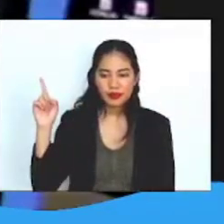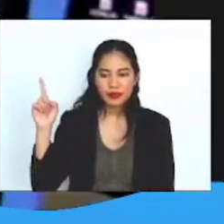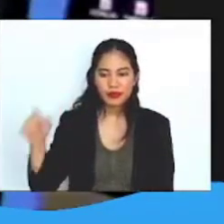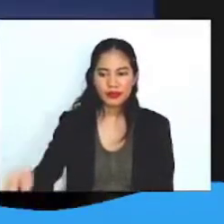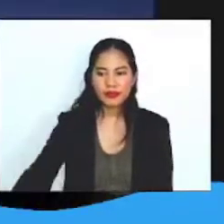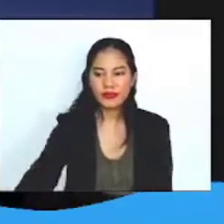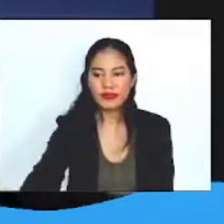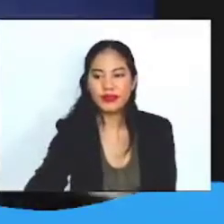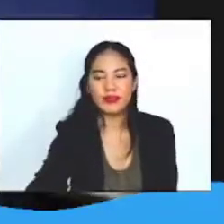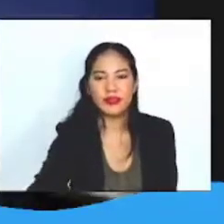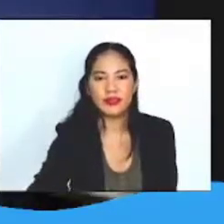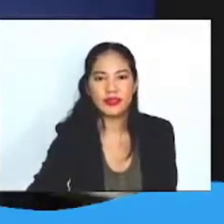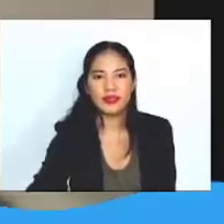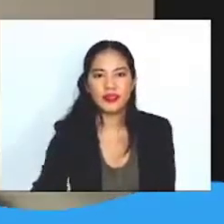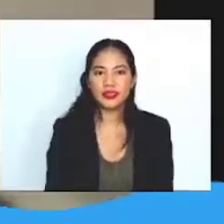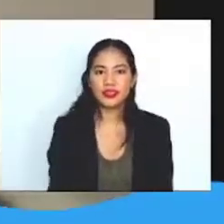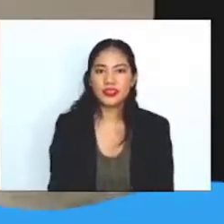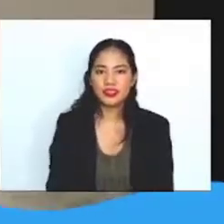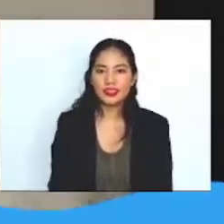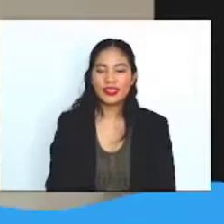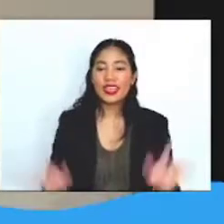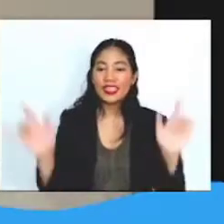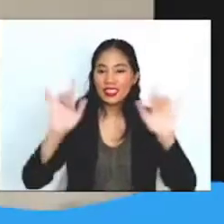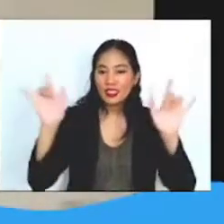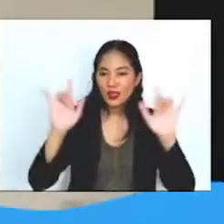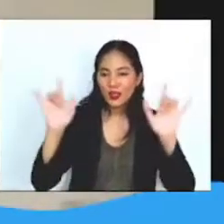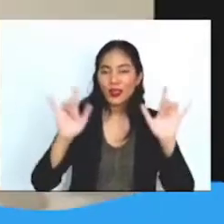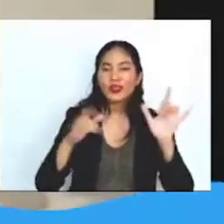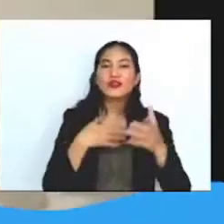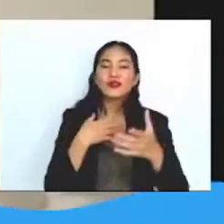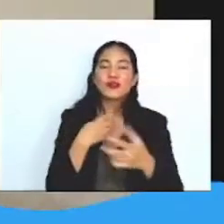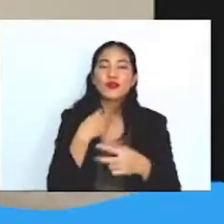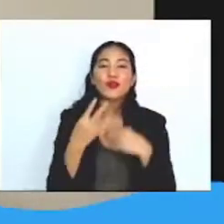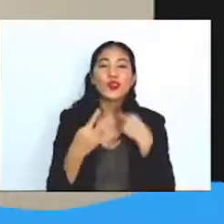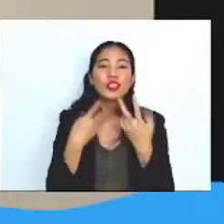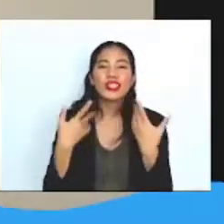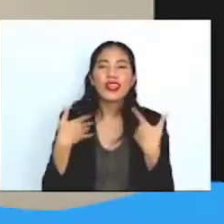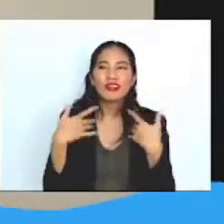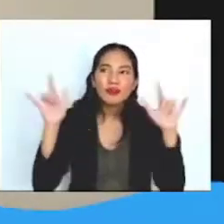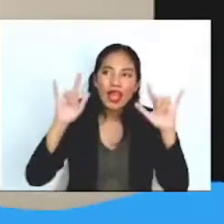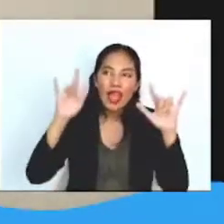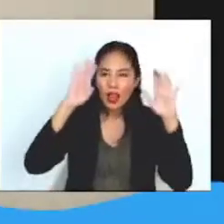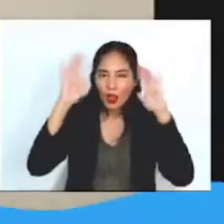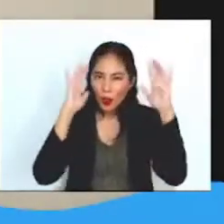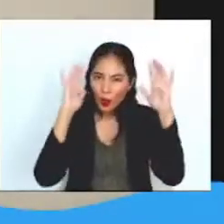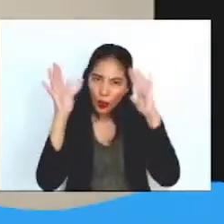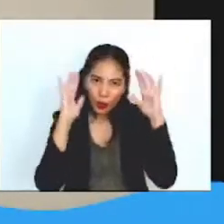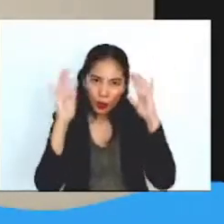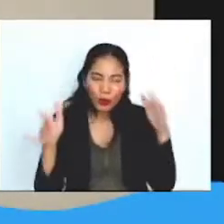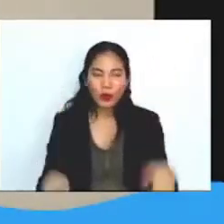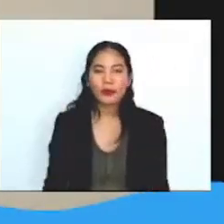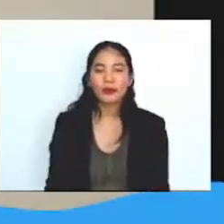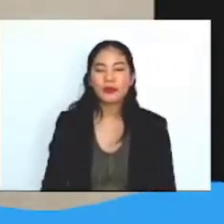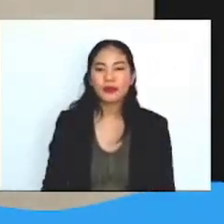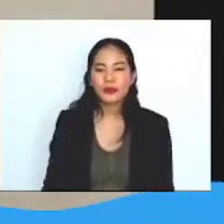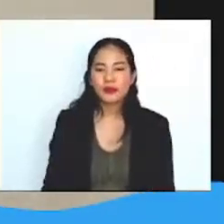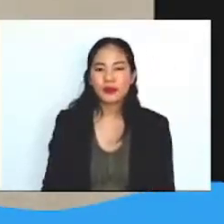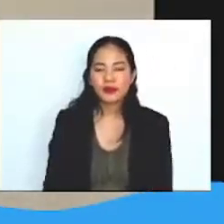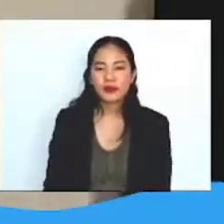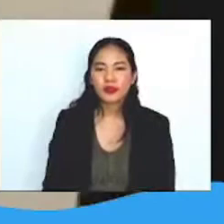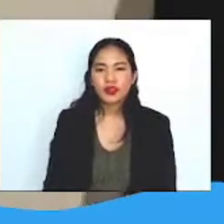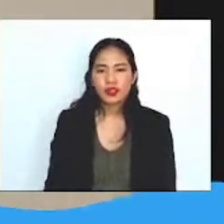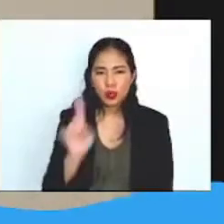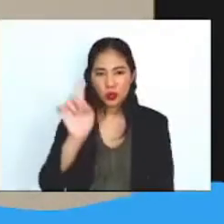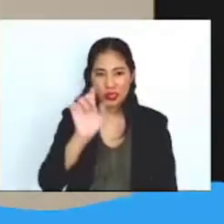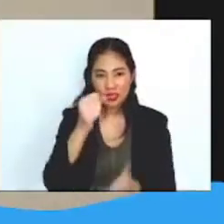Hi! Ang subject nila ngayon, but I can take some questions. Hello, mga anak, I'll go ahead na mga anak.